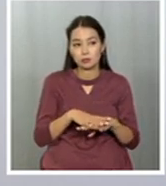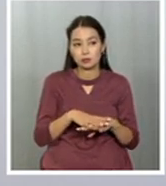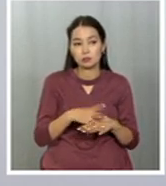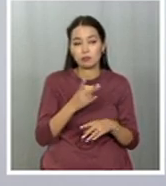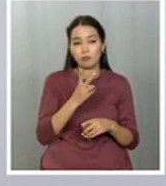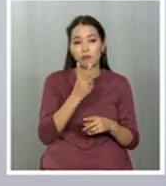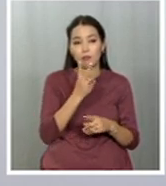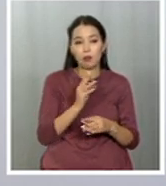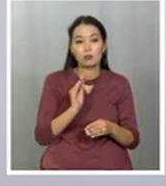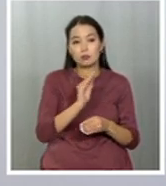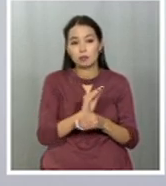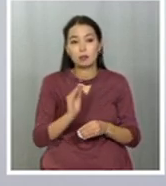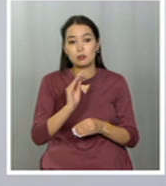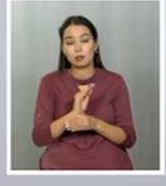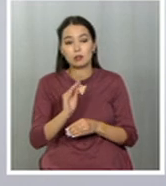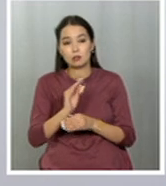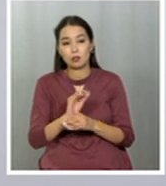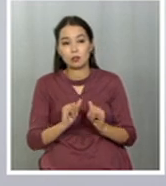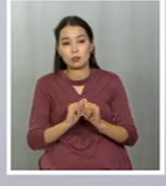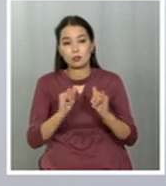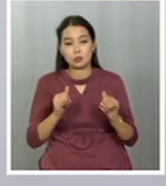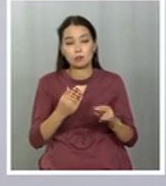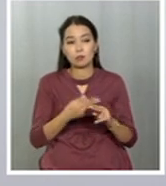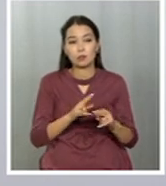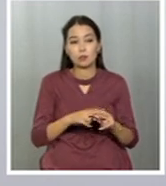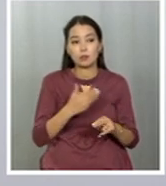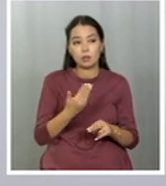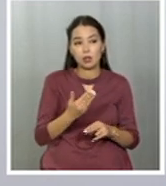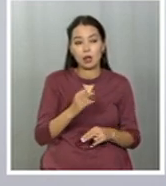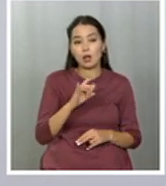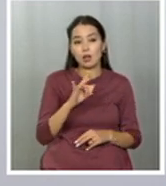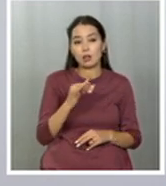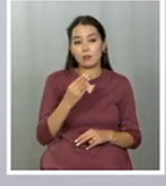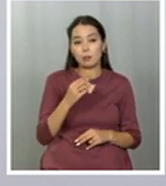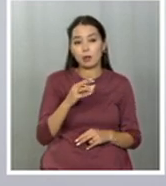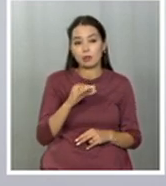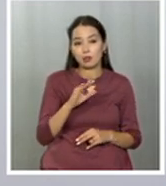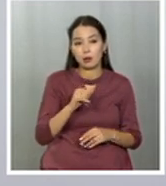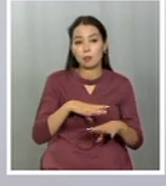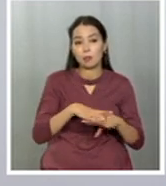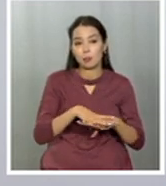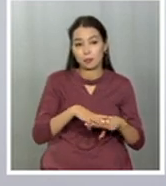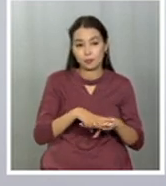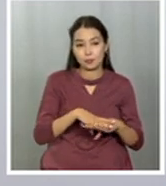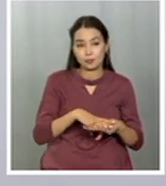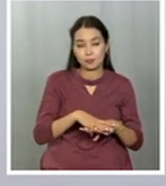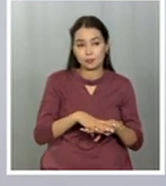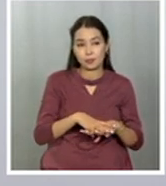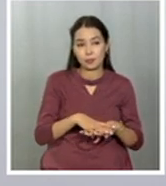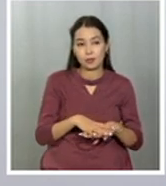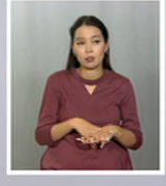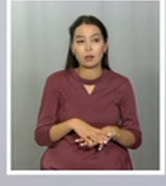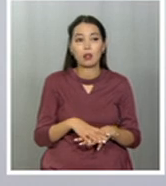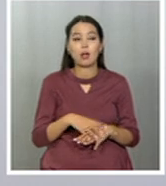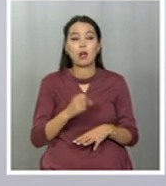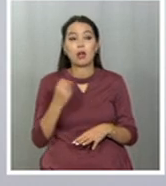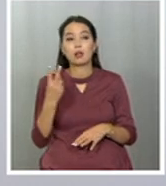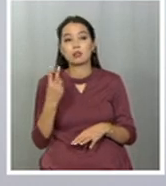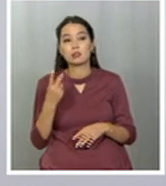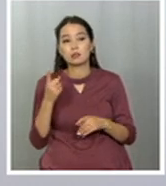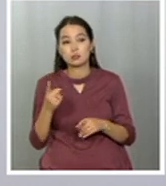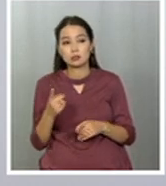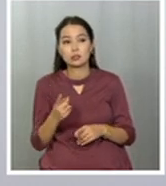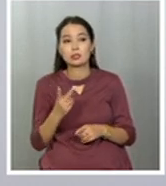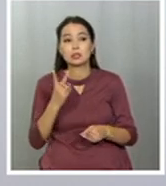артып отырғандықтан тұрақты сан, яғни ол арифметикалық прогрессия. Екінші тізбекте